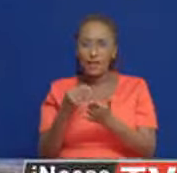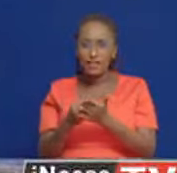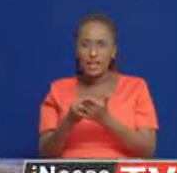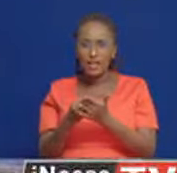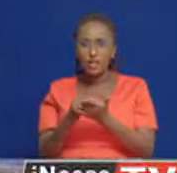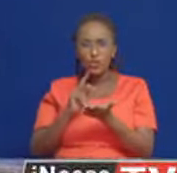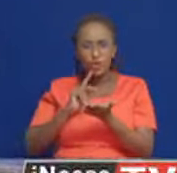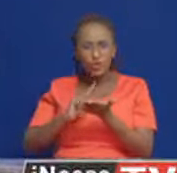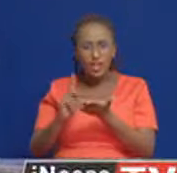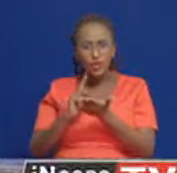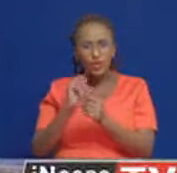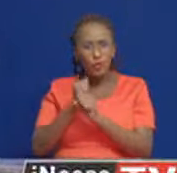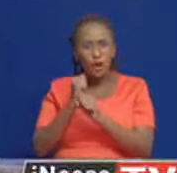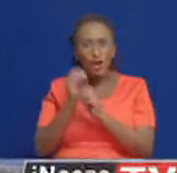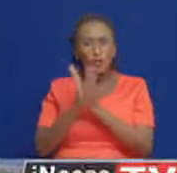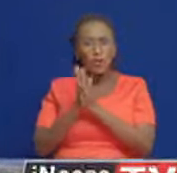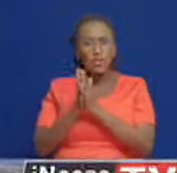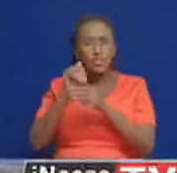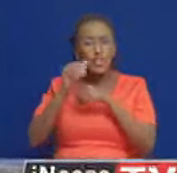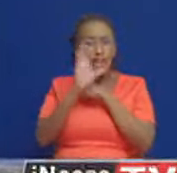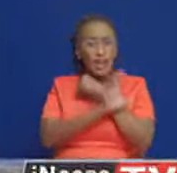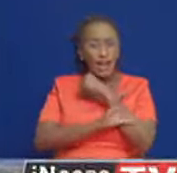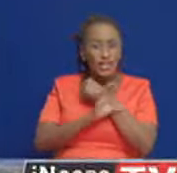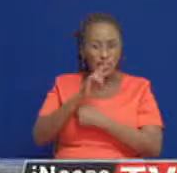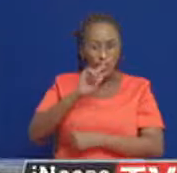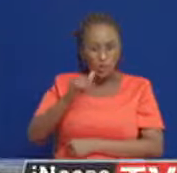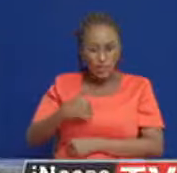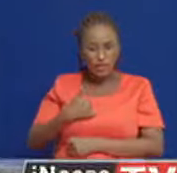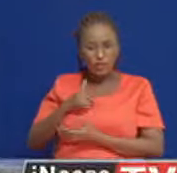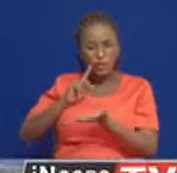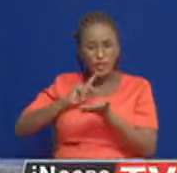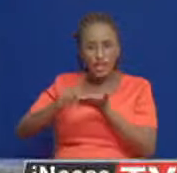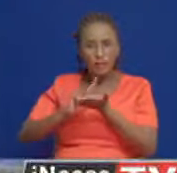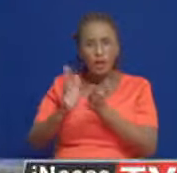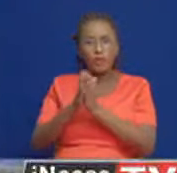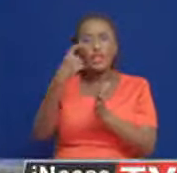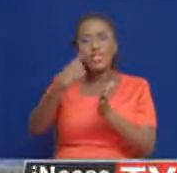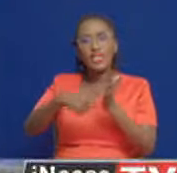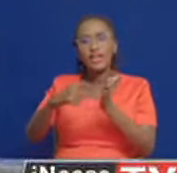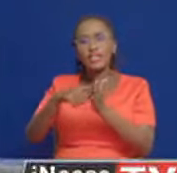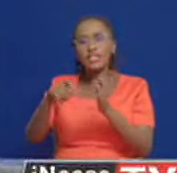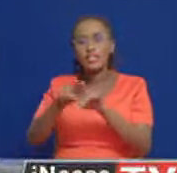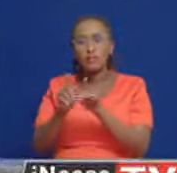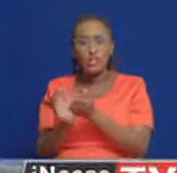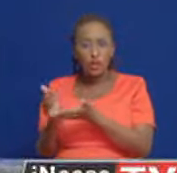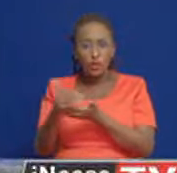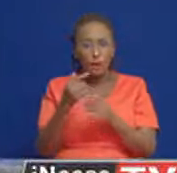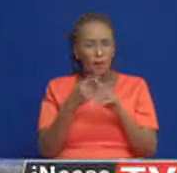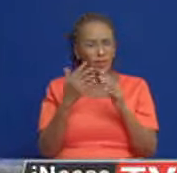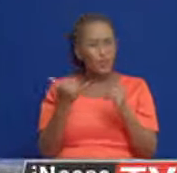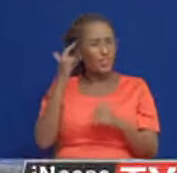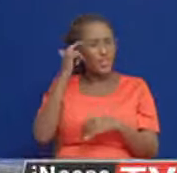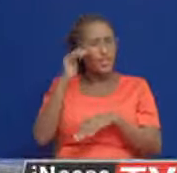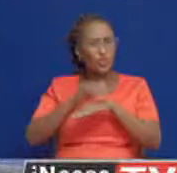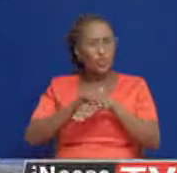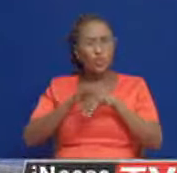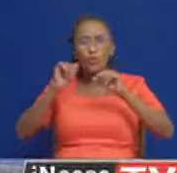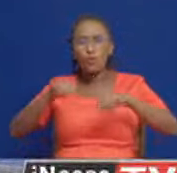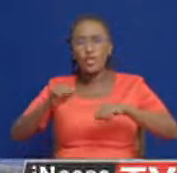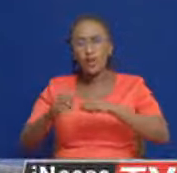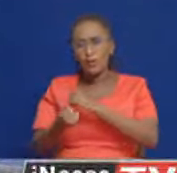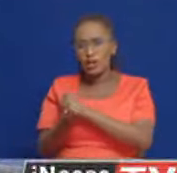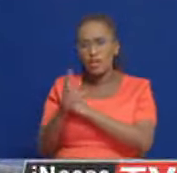tunaendesha nchi nazo tulikuwa tuwalipia sisi wenyewe na ushuru wenyewe ambao tukusanya. Lakini hapa ni vizuri labda uweze kuelezea